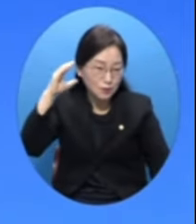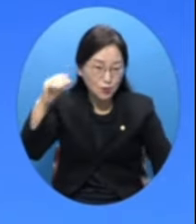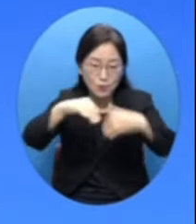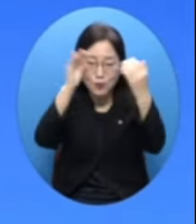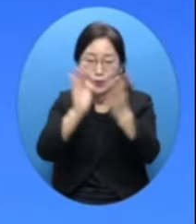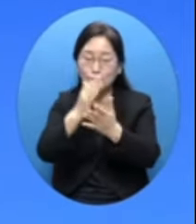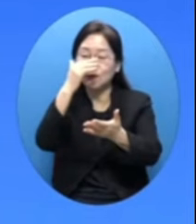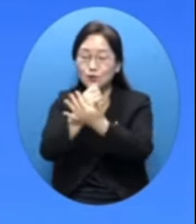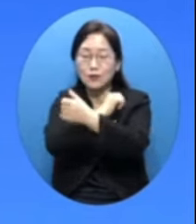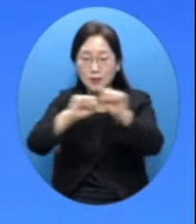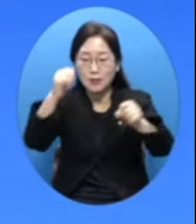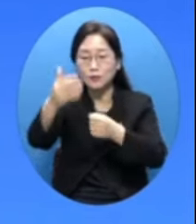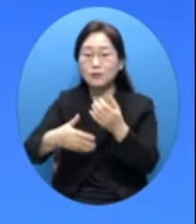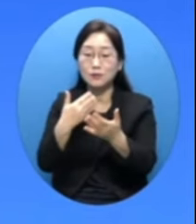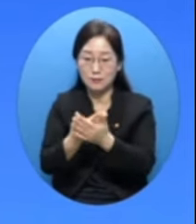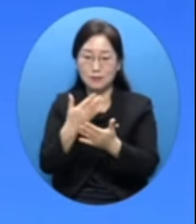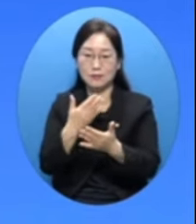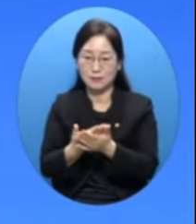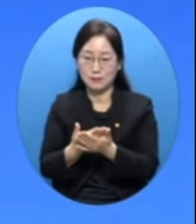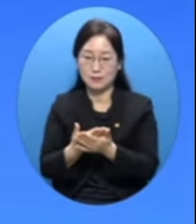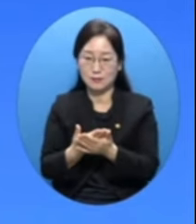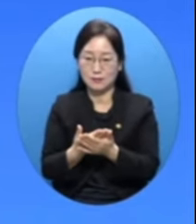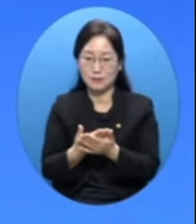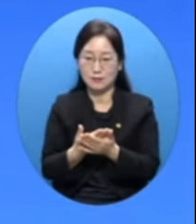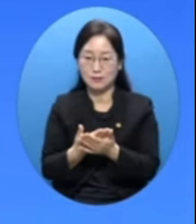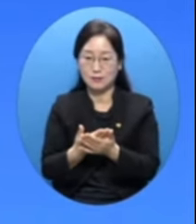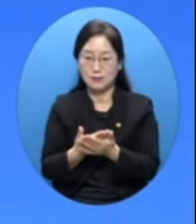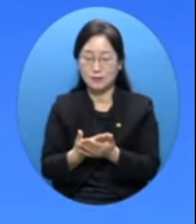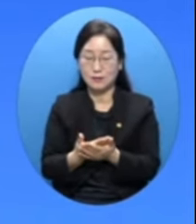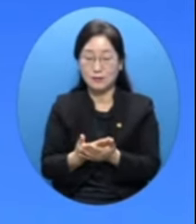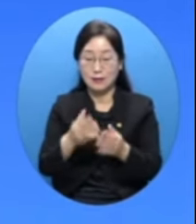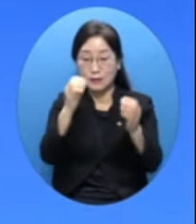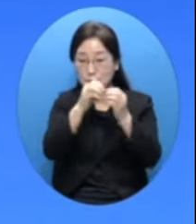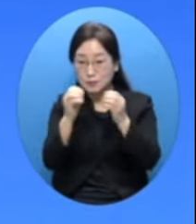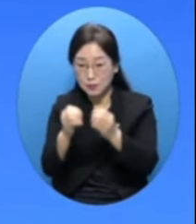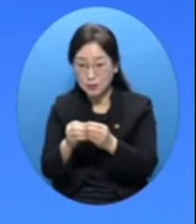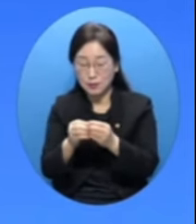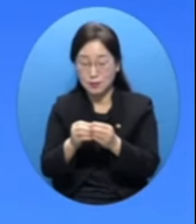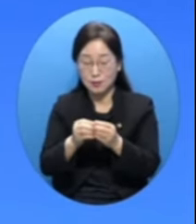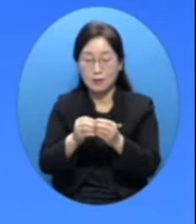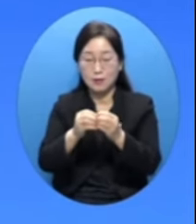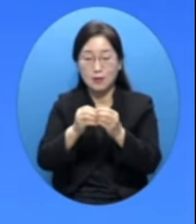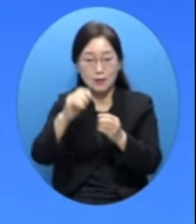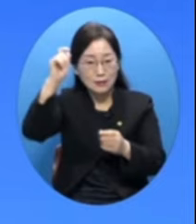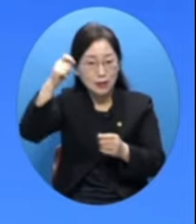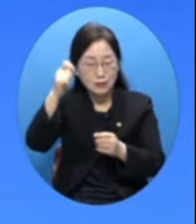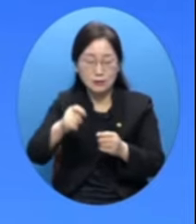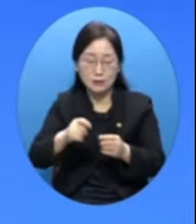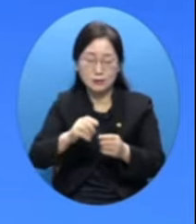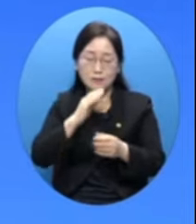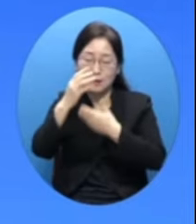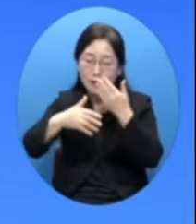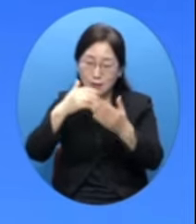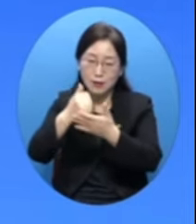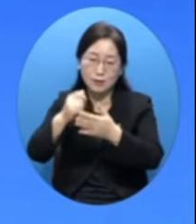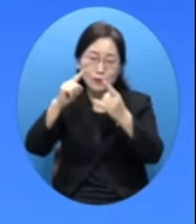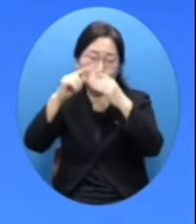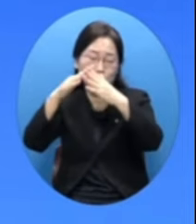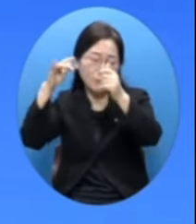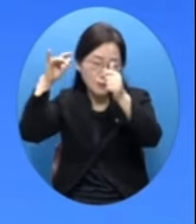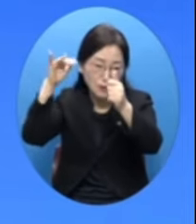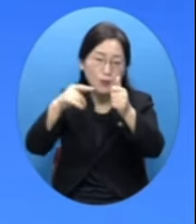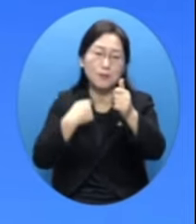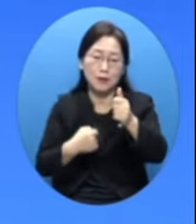죄악을 용서하여 주시옵소서. 시편 기자는 얼마나 하나님의 전을 사모했든지 몸이 쇠약해질 정도로 하나님의